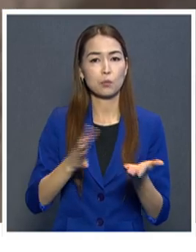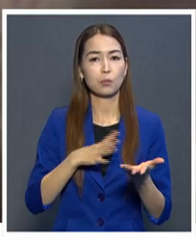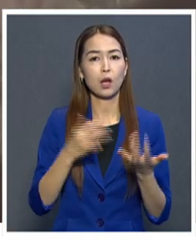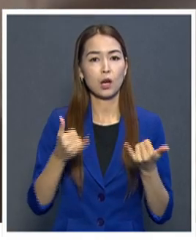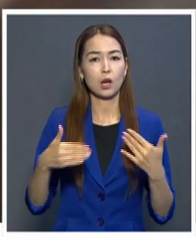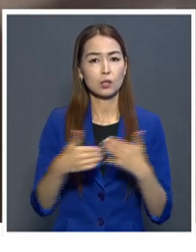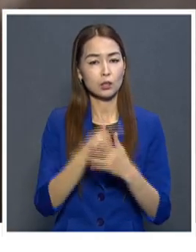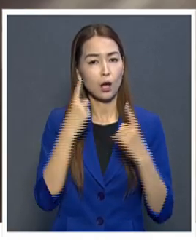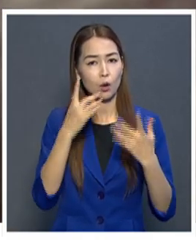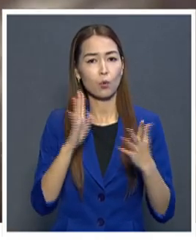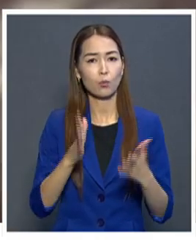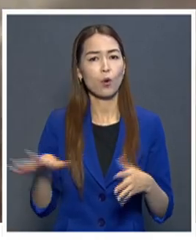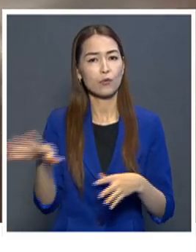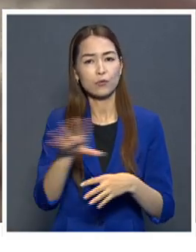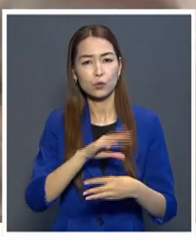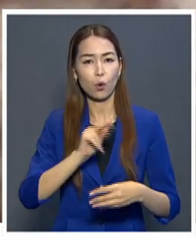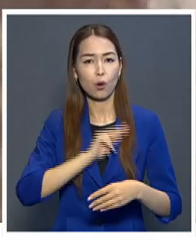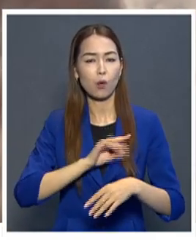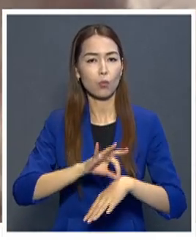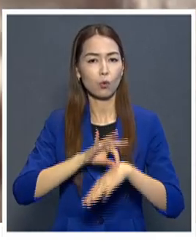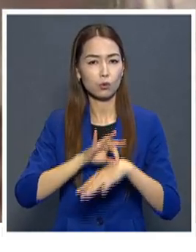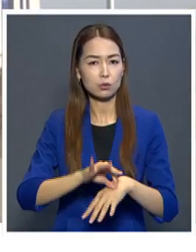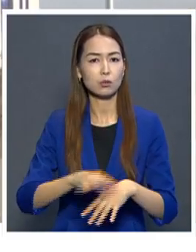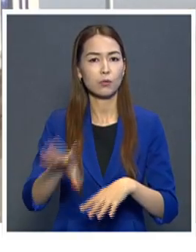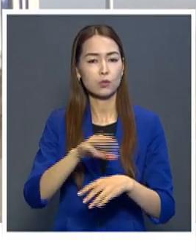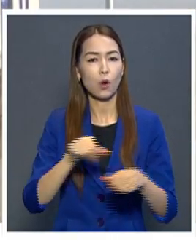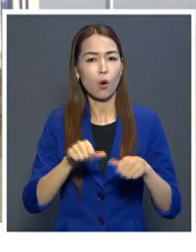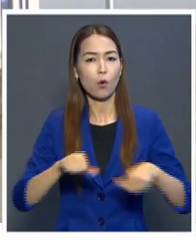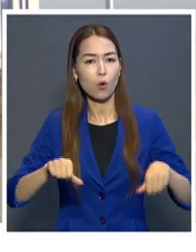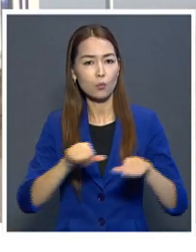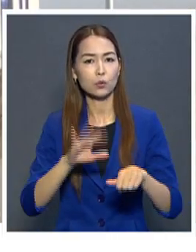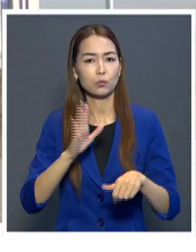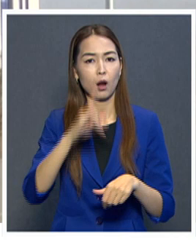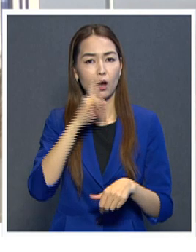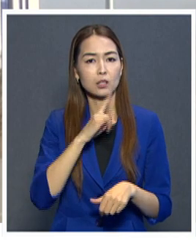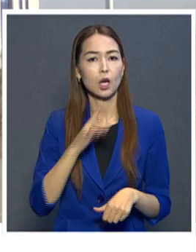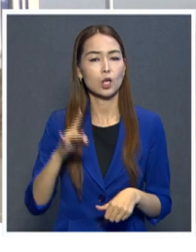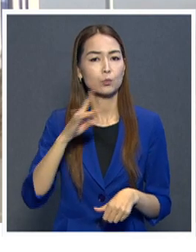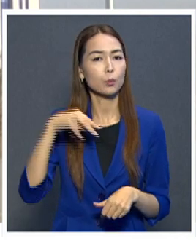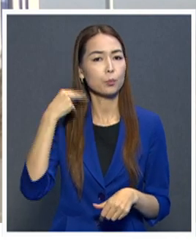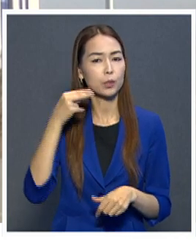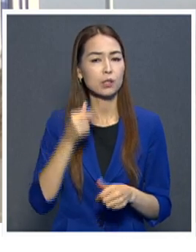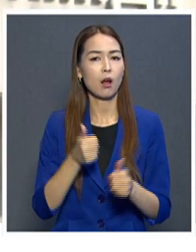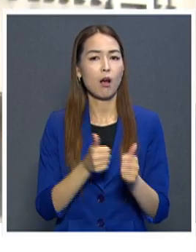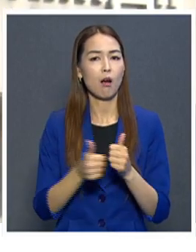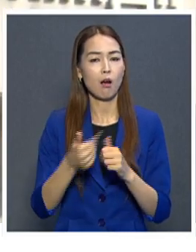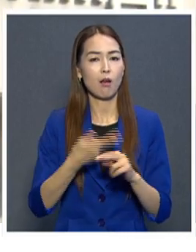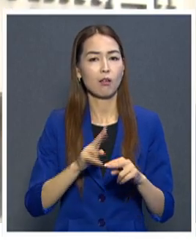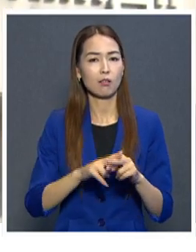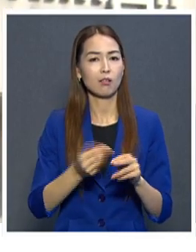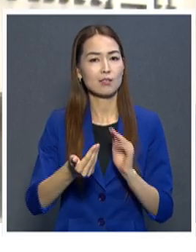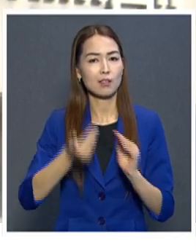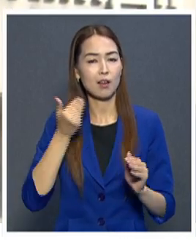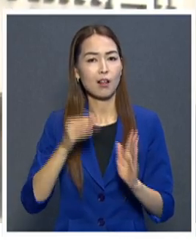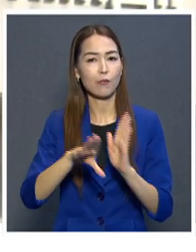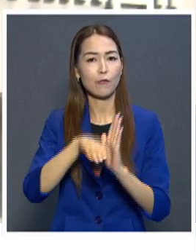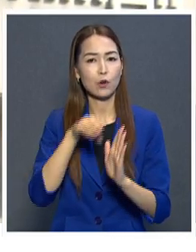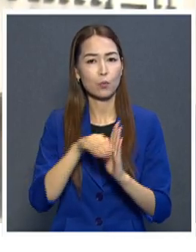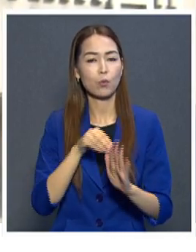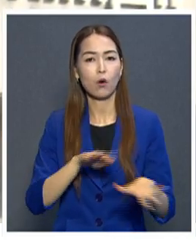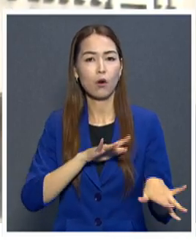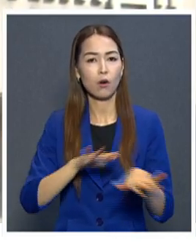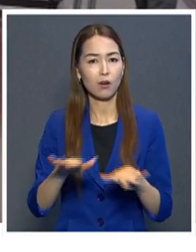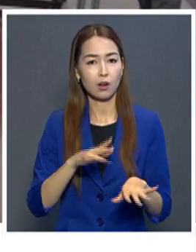болады. Барлық жұмыстар орталық сайлау комиссиясы бекіткен Қазақстан Республикасы президентінің кезектен тыс сайлауын әзірлеу мен өткізудің